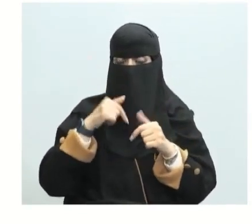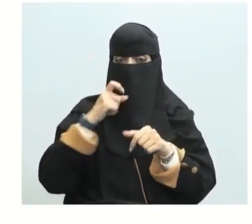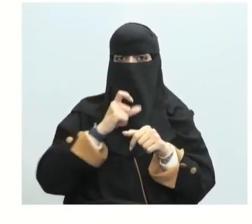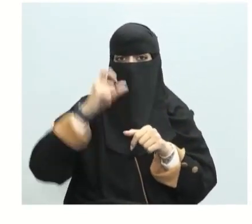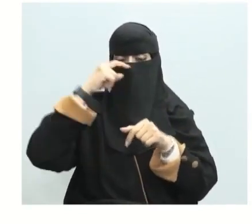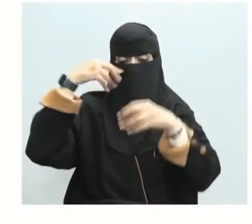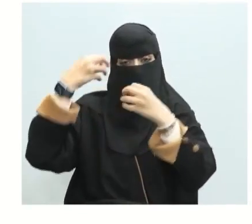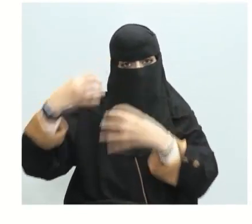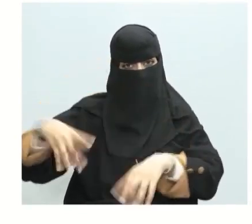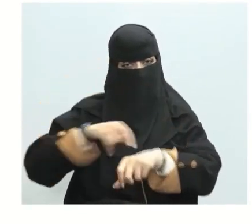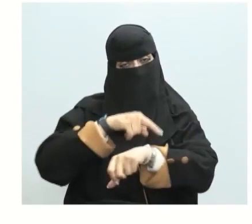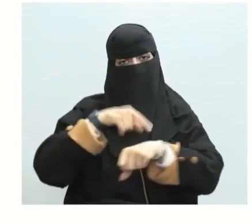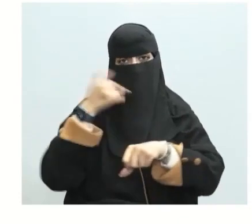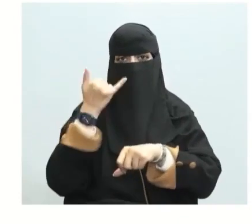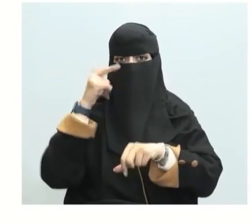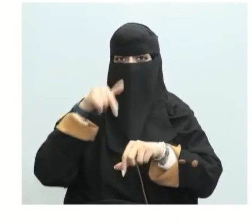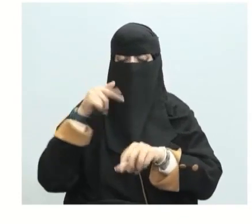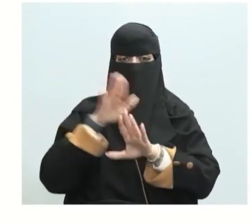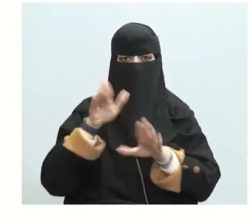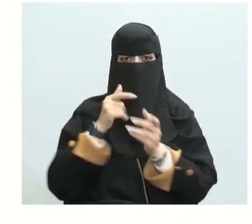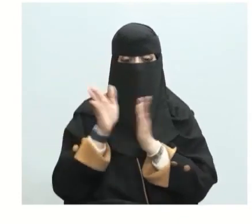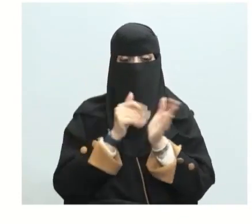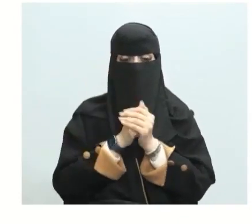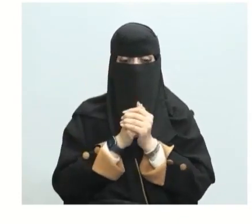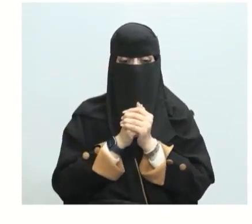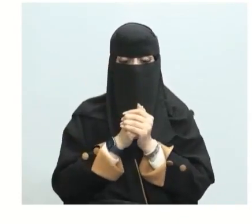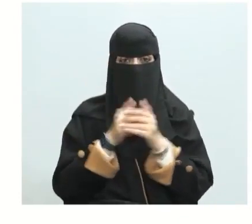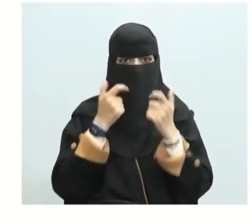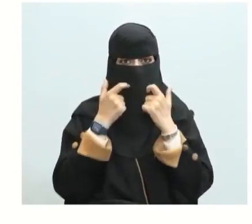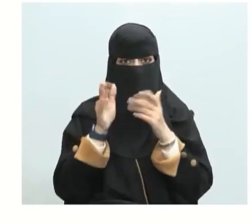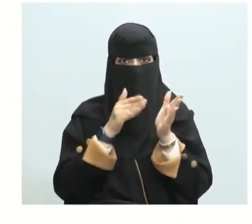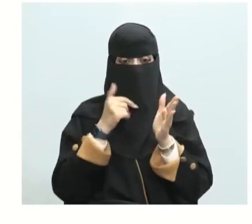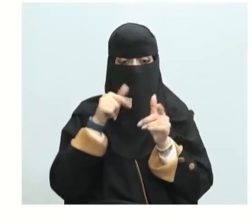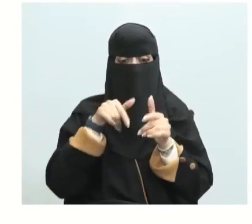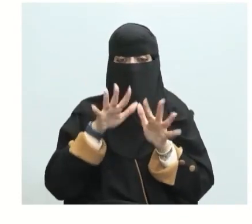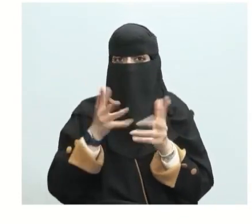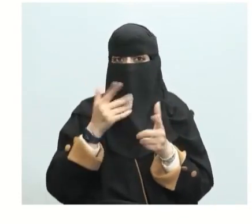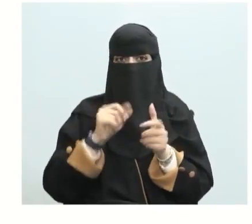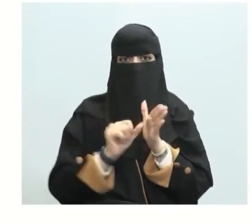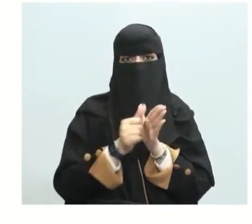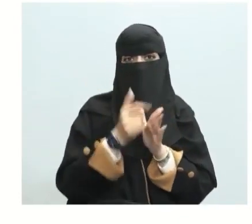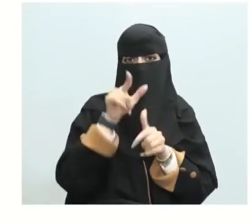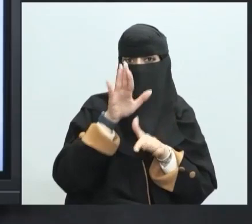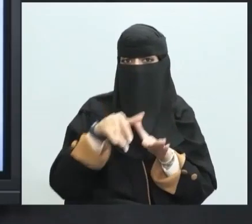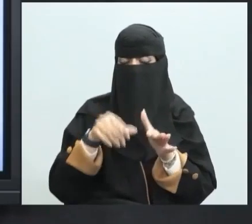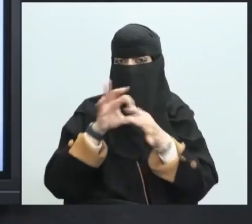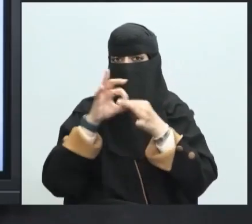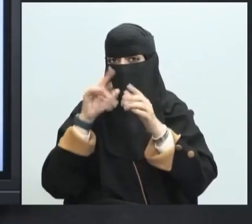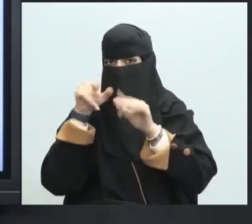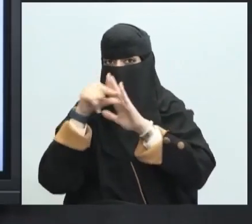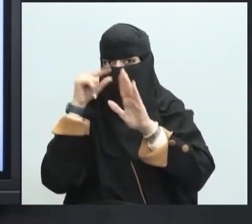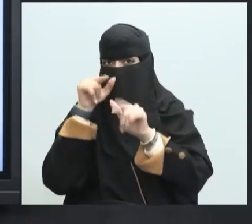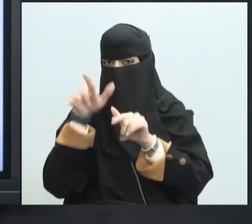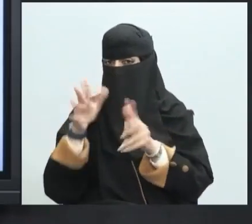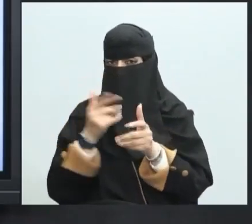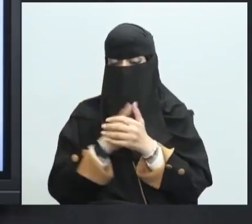ايضا تحذير الاسلام من ضياع الوقت وهنا ايضا ادله تستخدمها طيب ما لدي من جديد ما الجديد الذي تقدمه ايضا في هذا